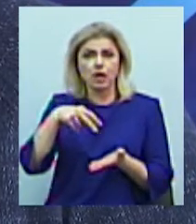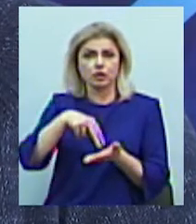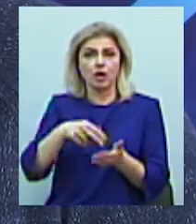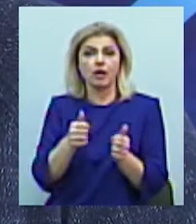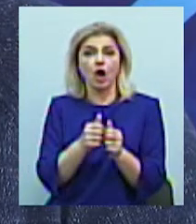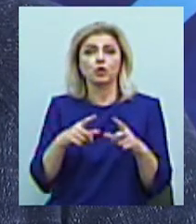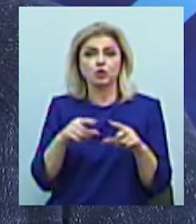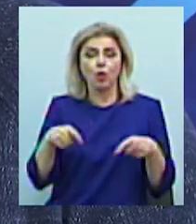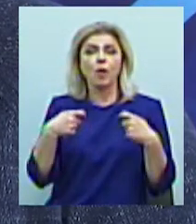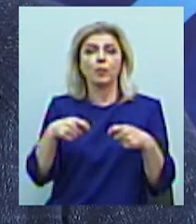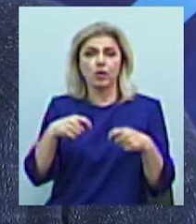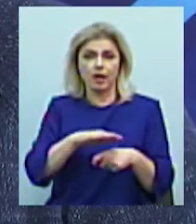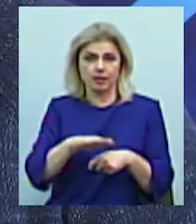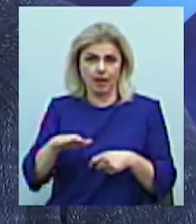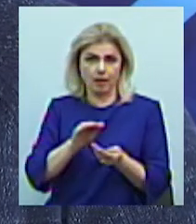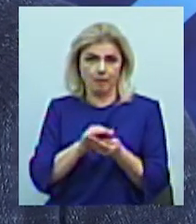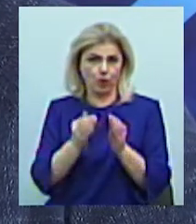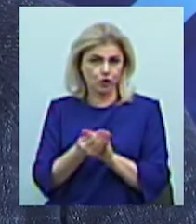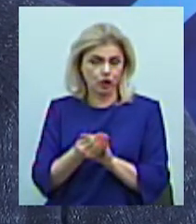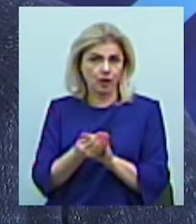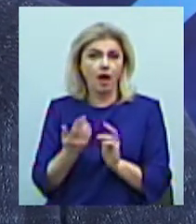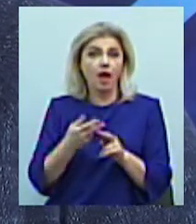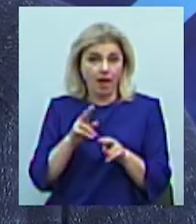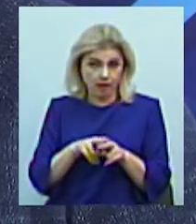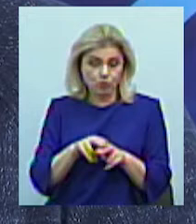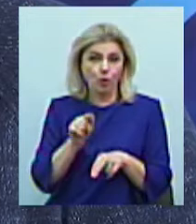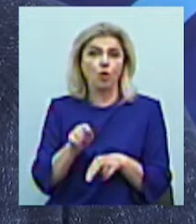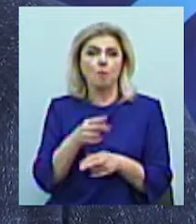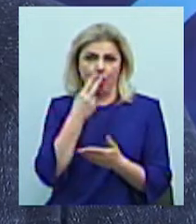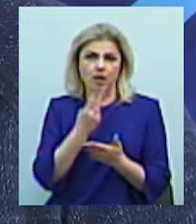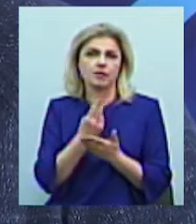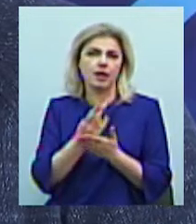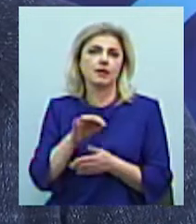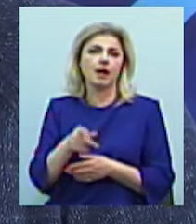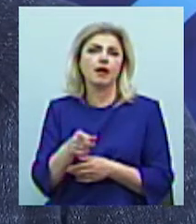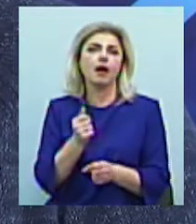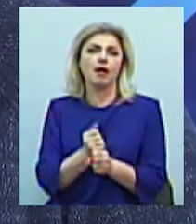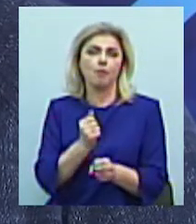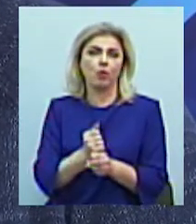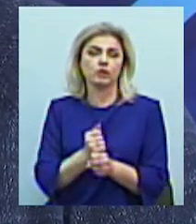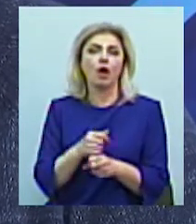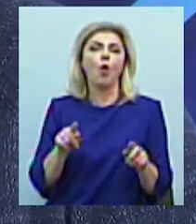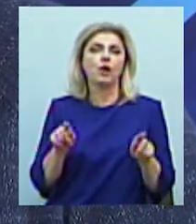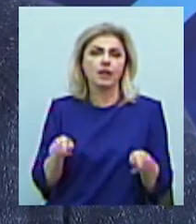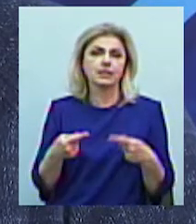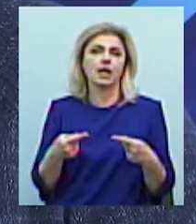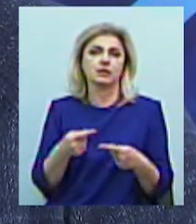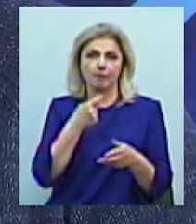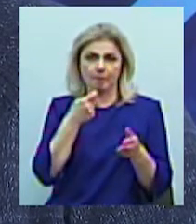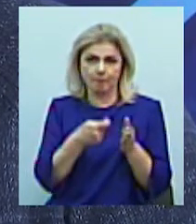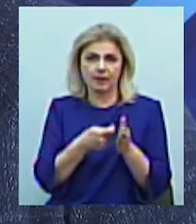продает школьникам пирожки эти. Это, знаете, это показатель. Вот для меня это показатель работы по организации питания в